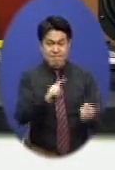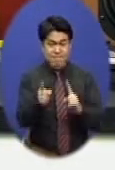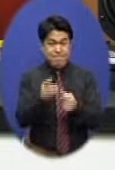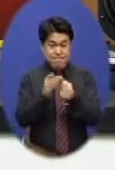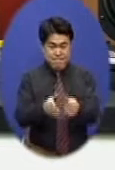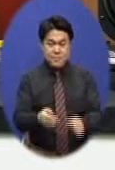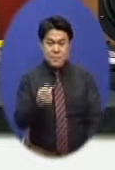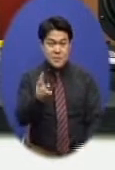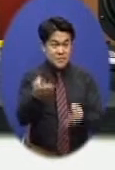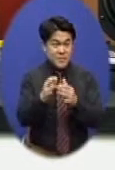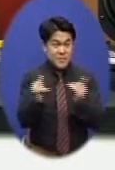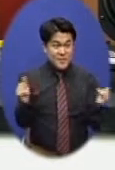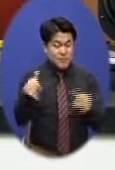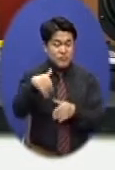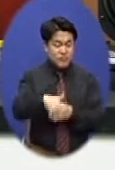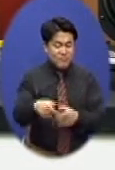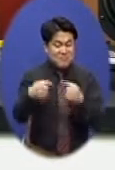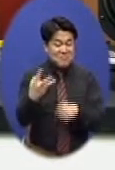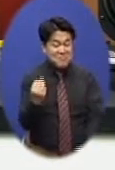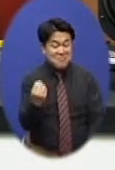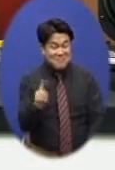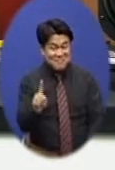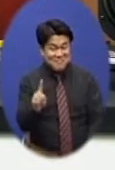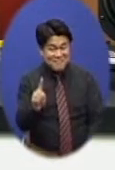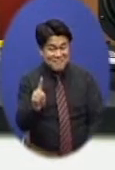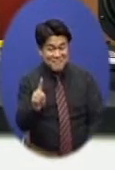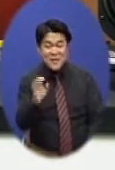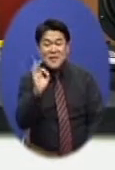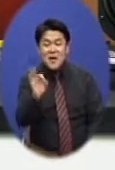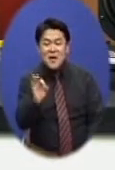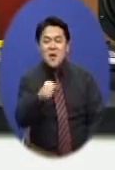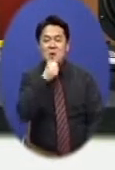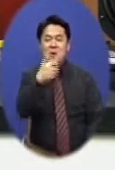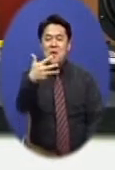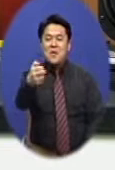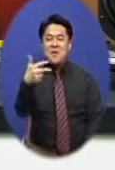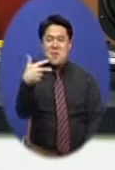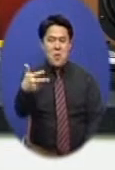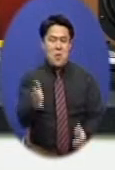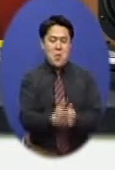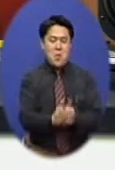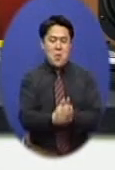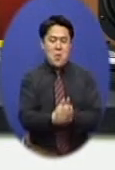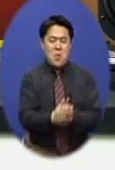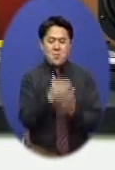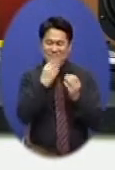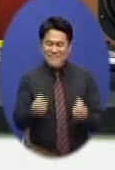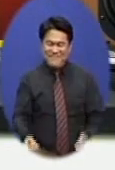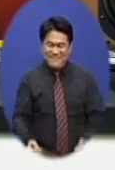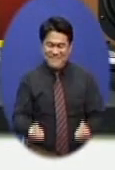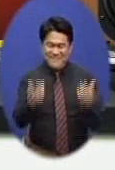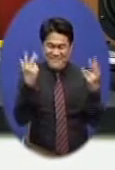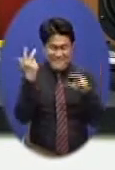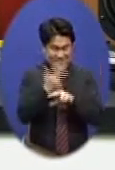시청자 여러분들은 그래요. 어떻게 얼마나 보셨을지 관심을 두었는지 네, 보도록 보시죠. 하겠습니다. 87표. 아, 축하드립니다.